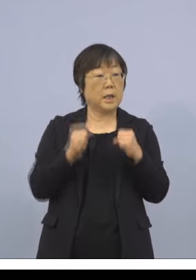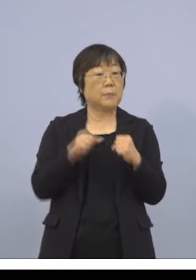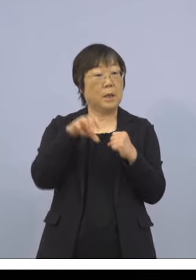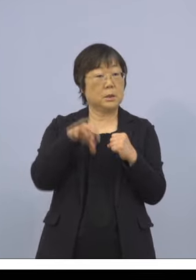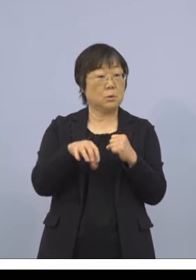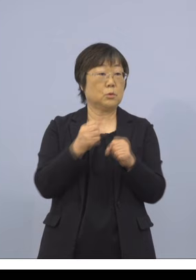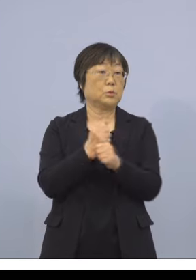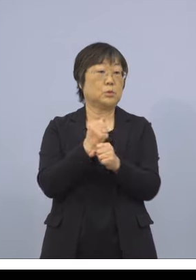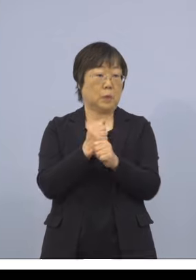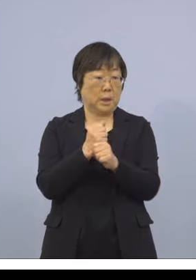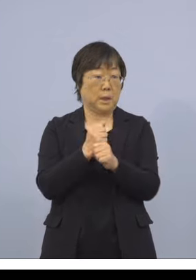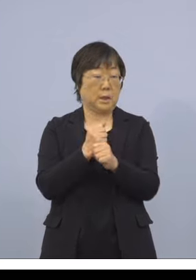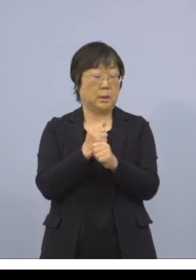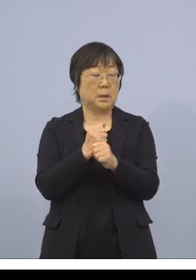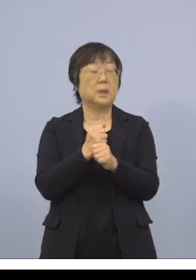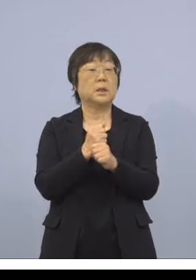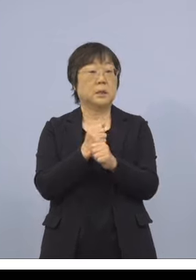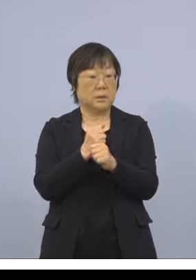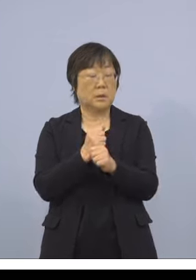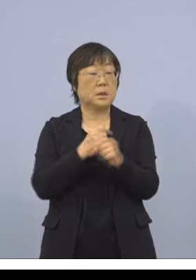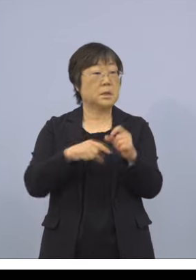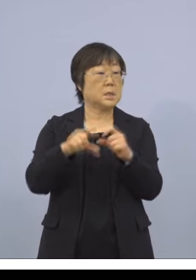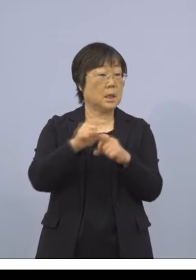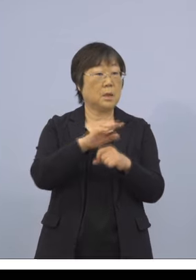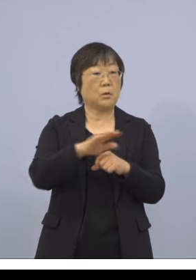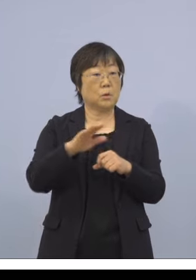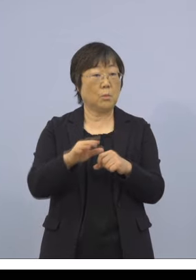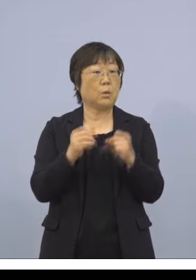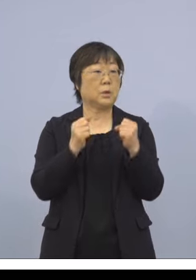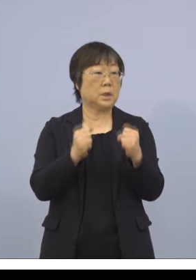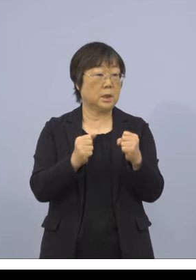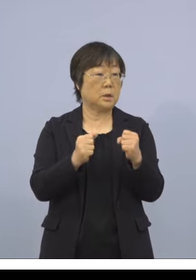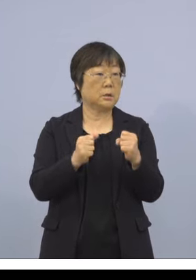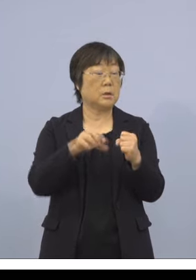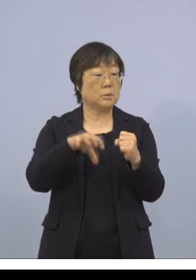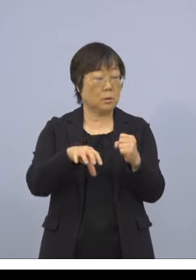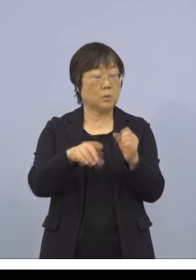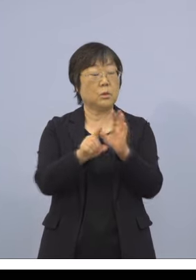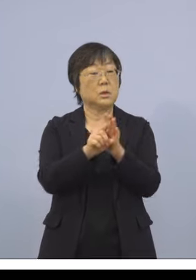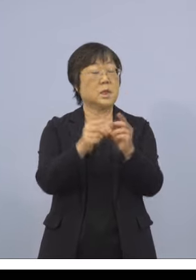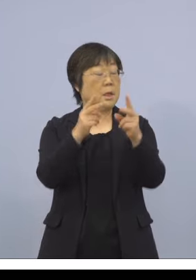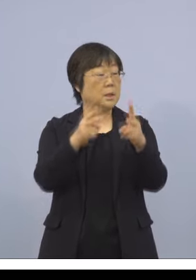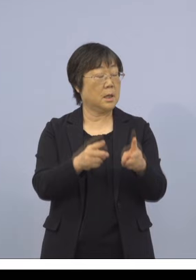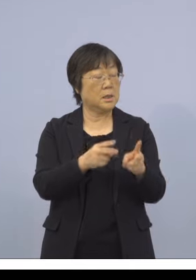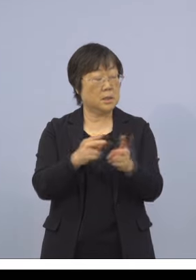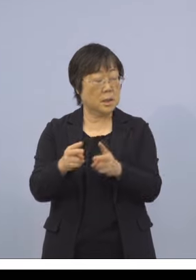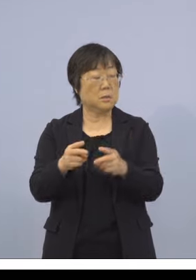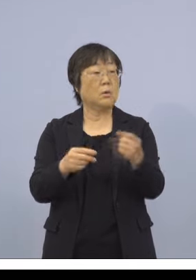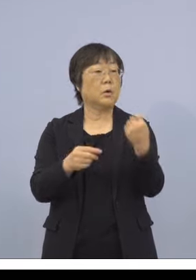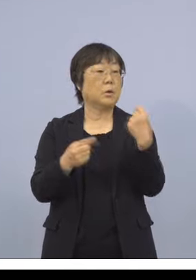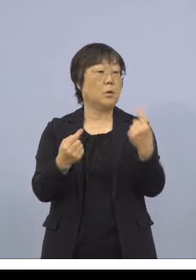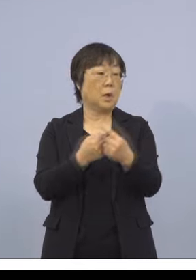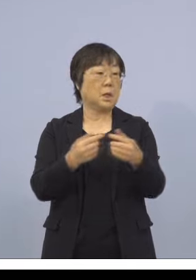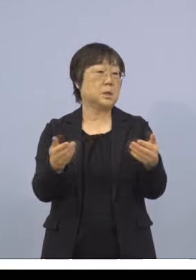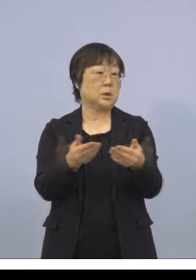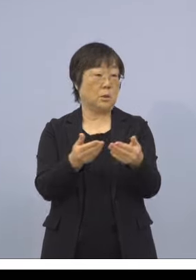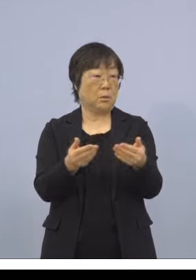りということでですね、さらに子どもの居場所づくり支援体制強化事業として、